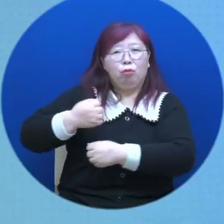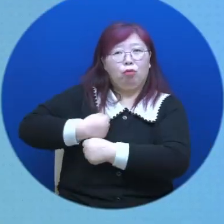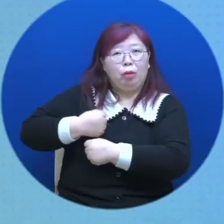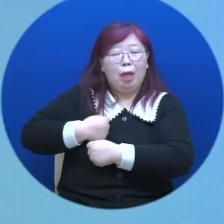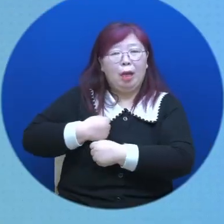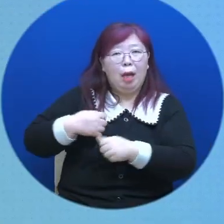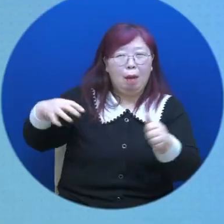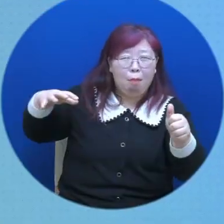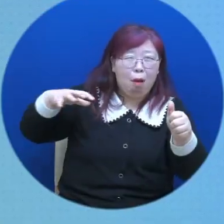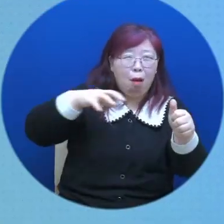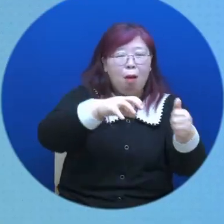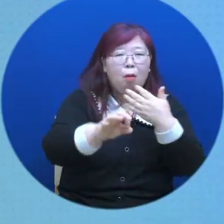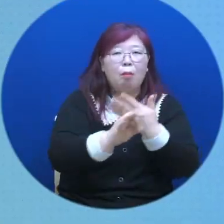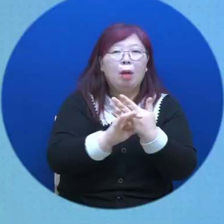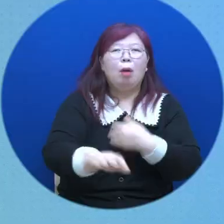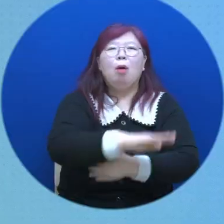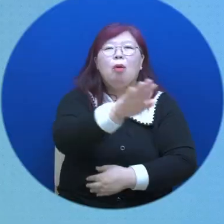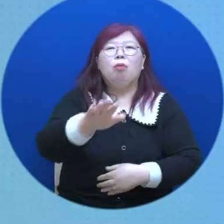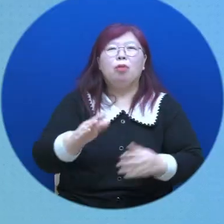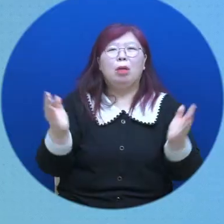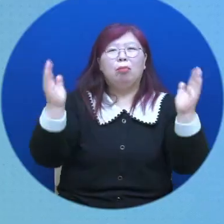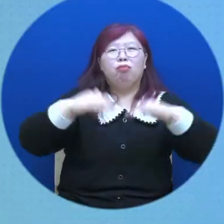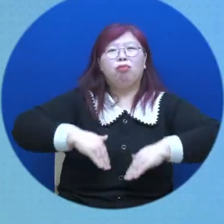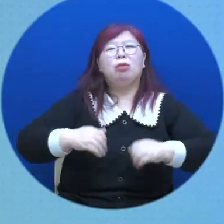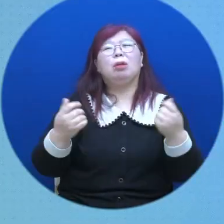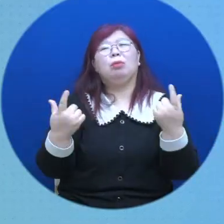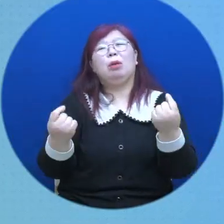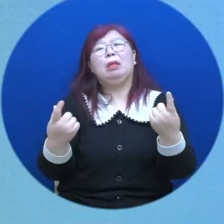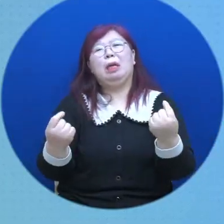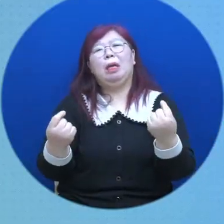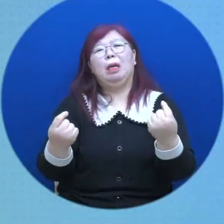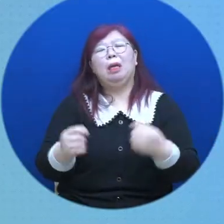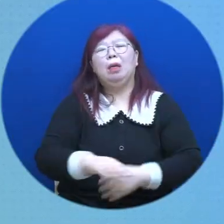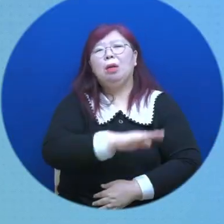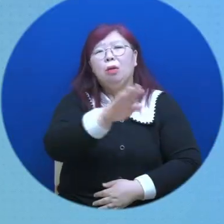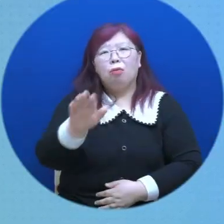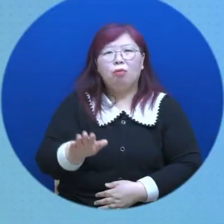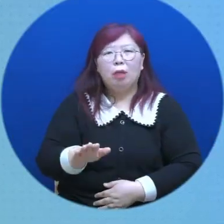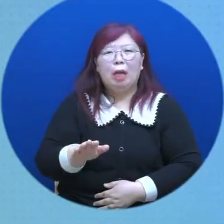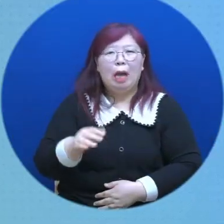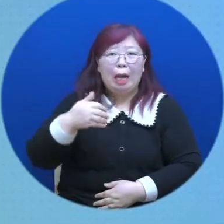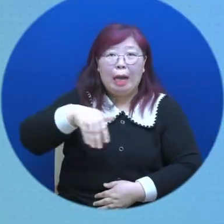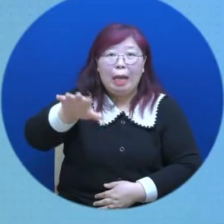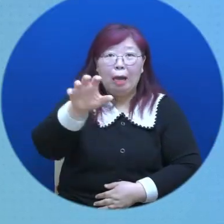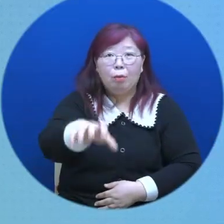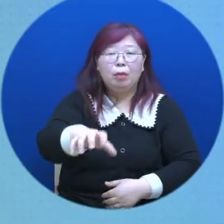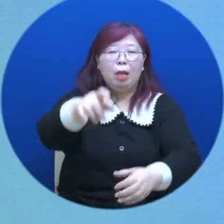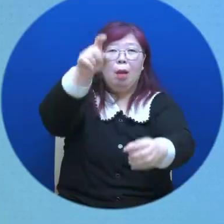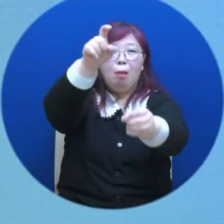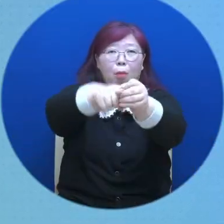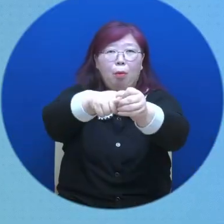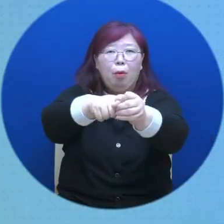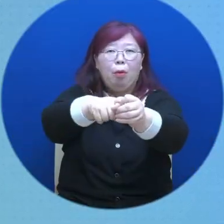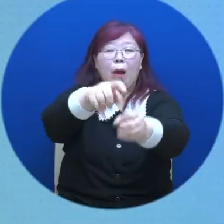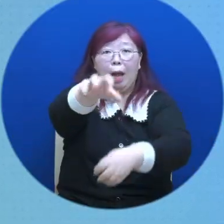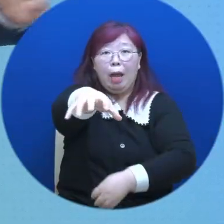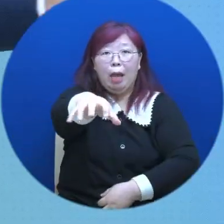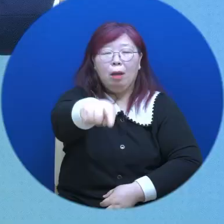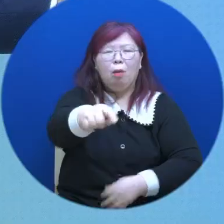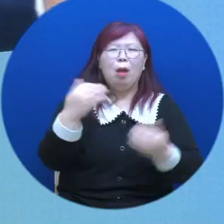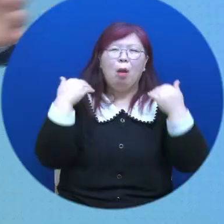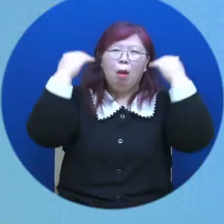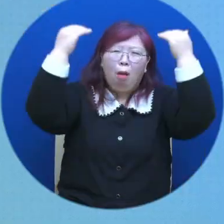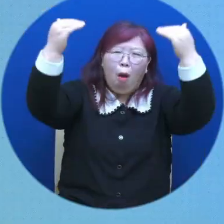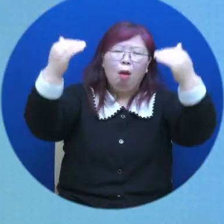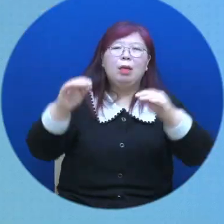앞에 무너져 내리는 것이 우리의 삶인 거죠. 우리의 가야 할 그 앞에 목표가 거인들이 있고 높은